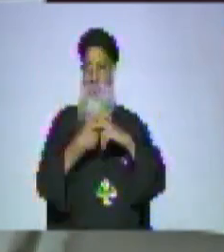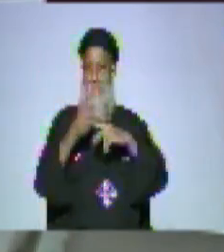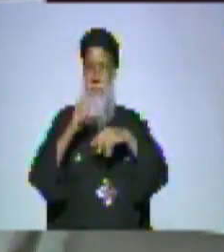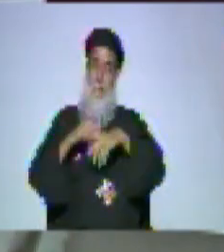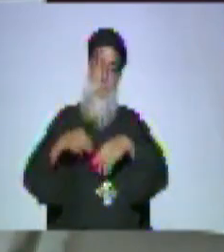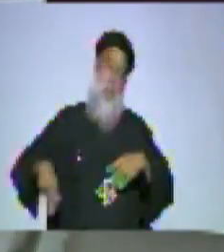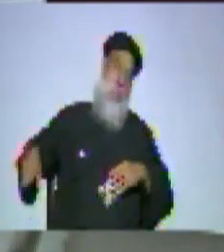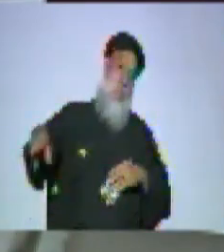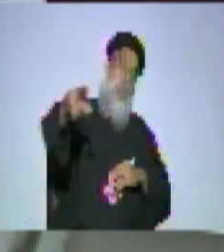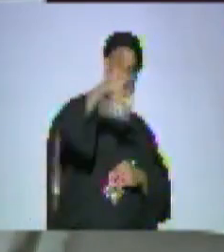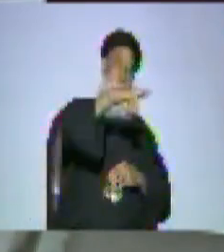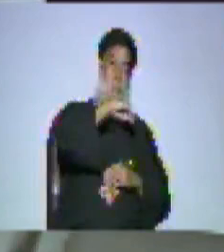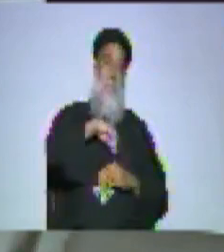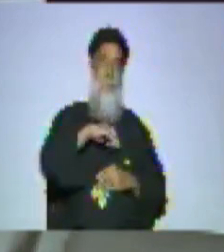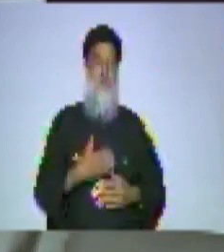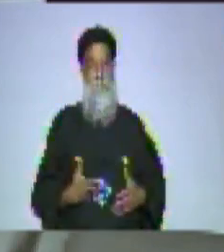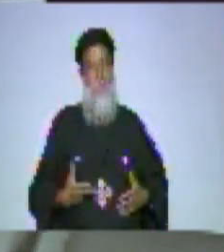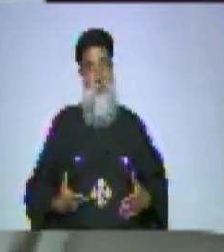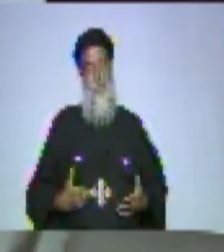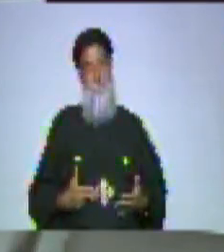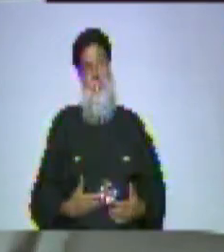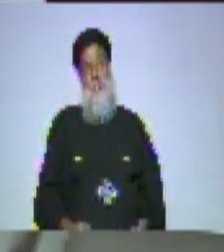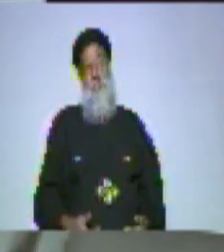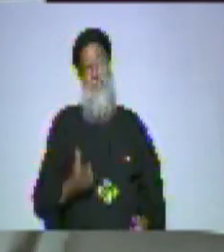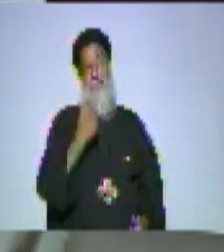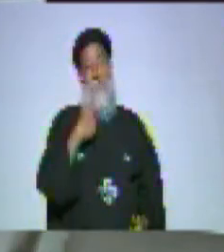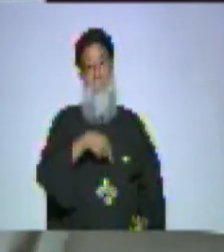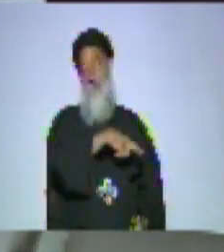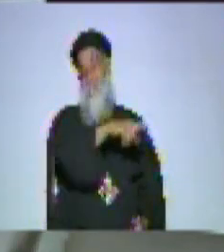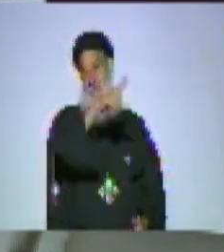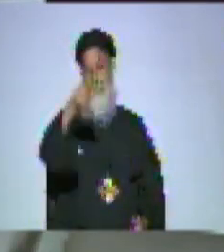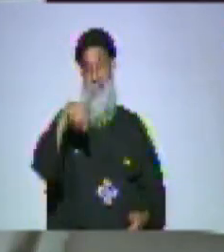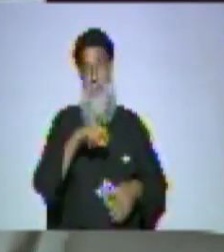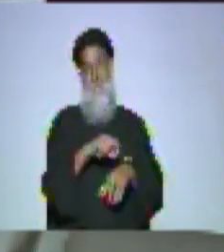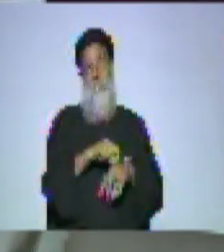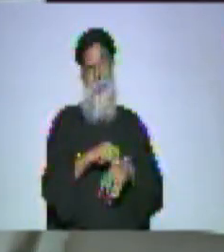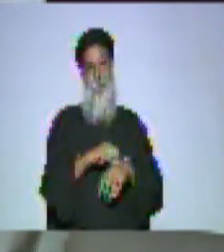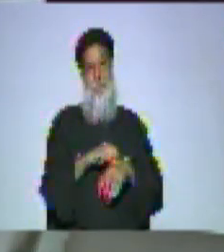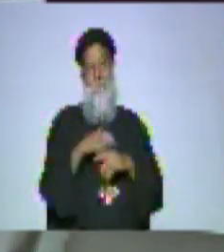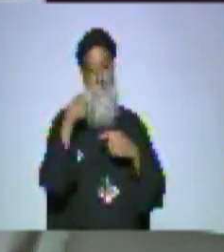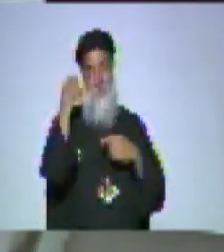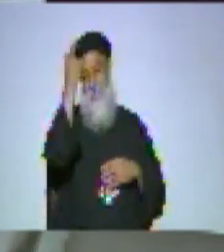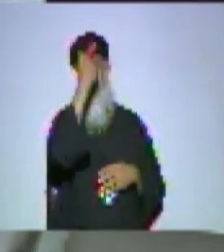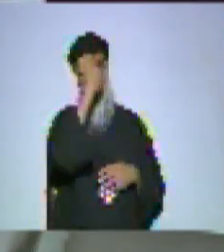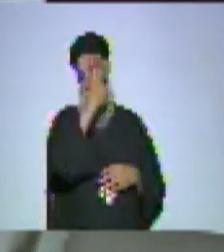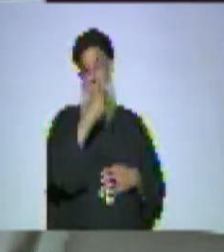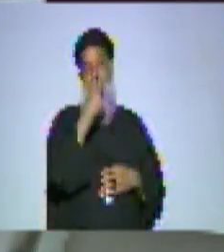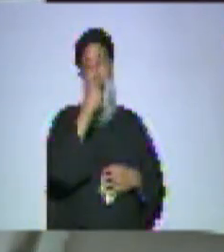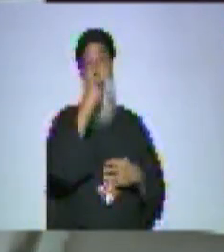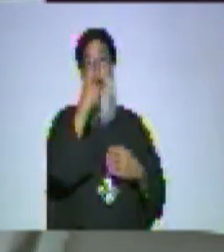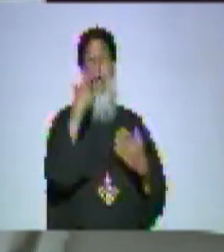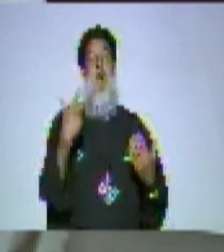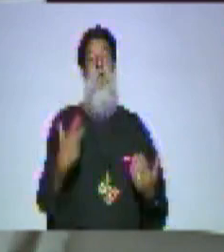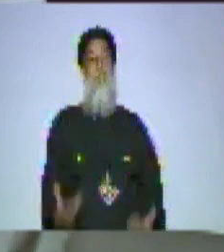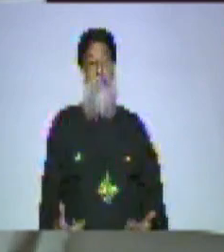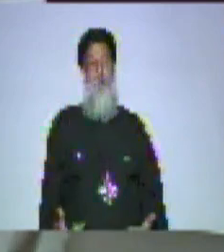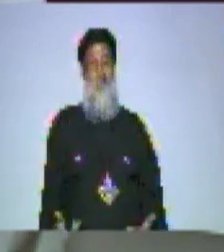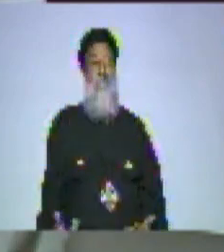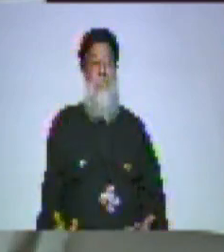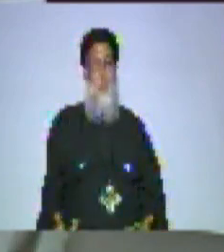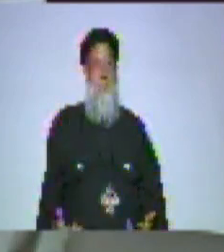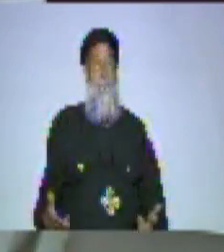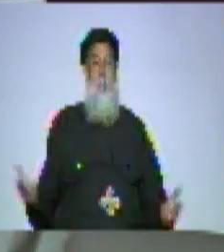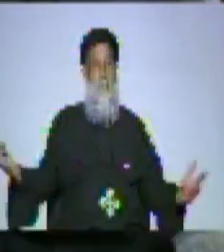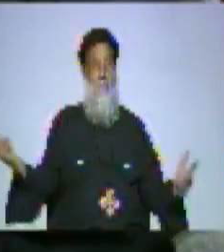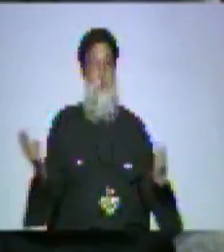ما يحتاج لانه يحب الانسان لانه صورته حب البشر محب